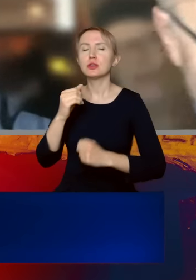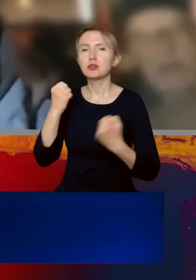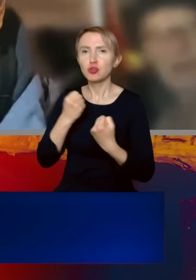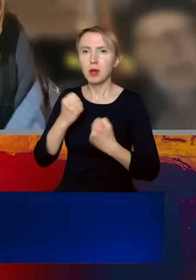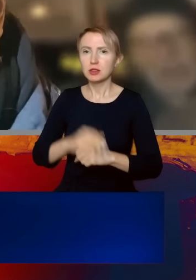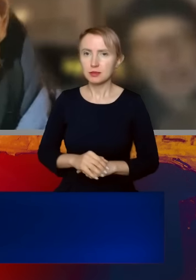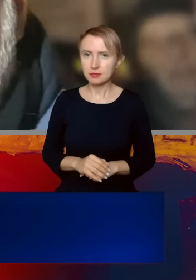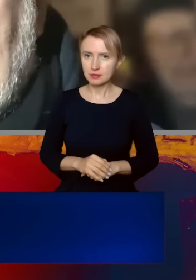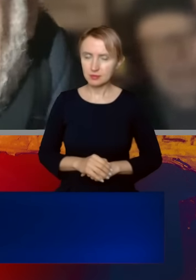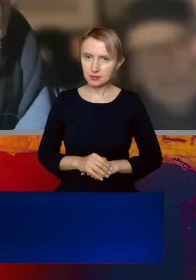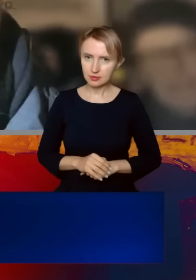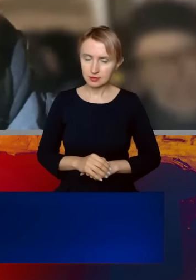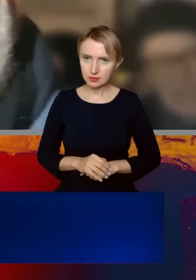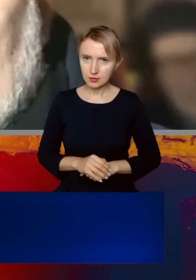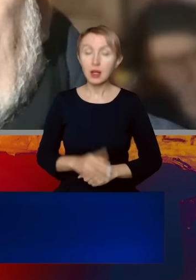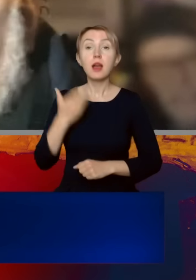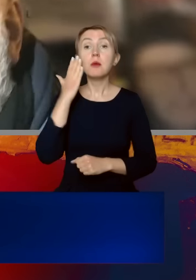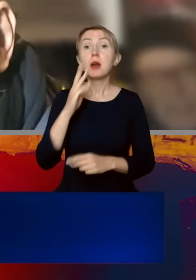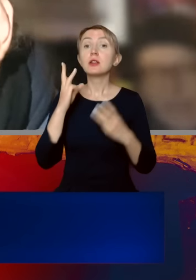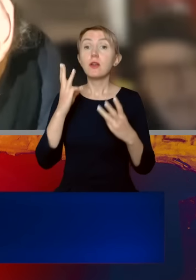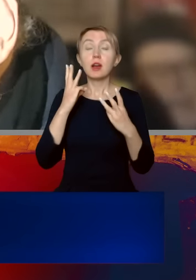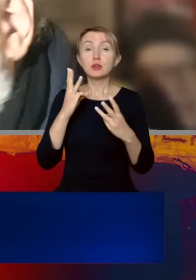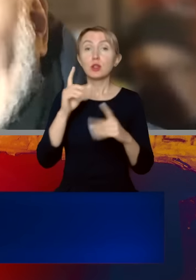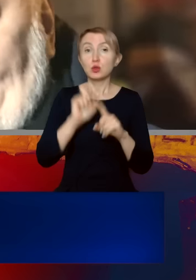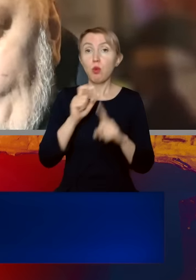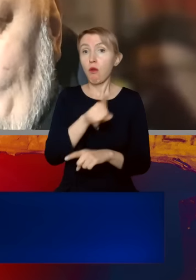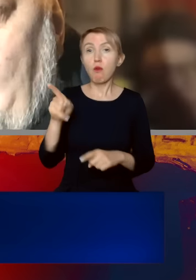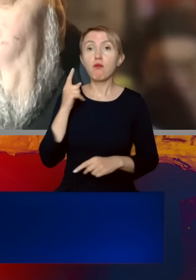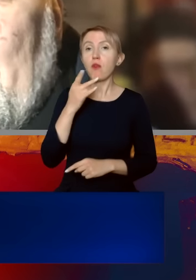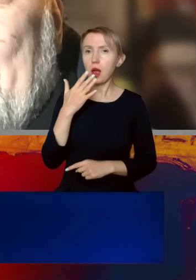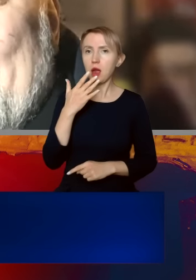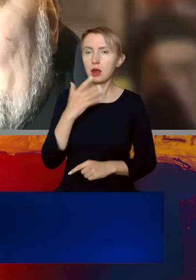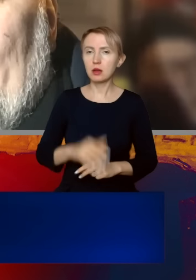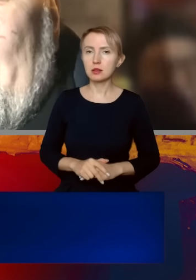To bardzo ważne i piękne zdania wśród tych, które tutaj